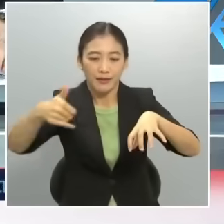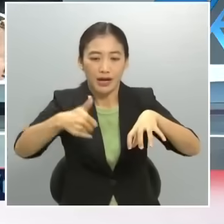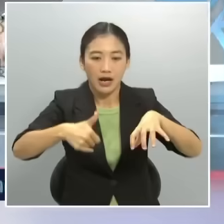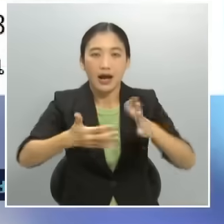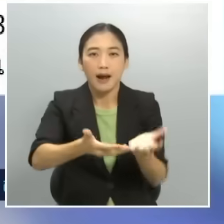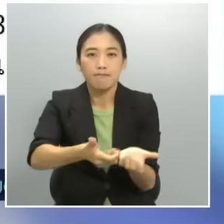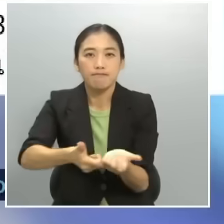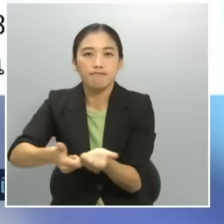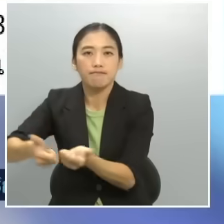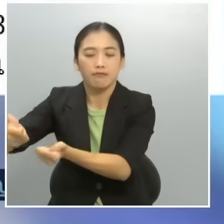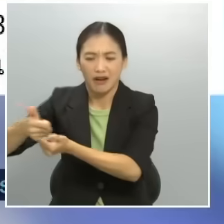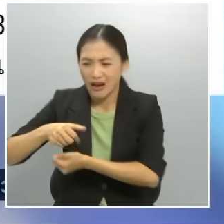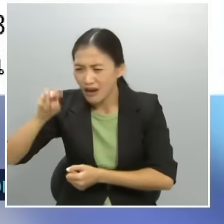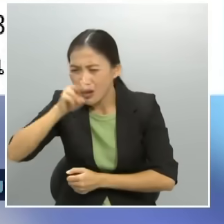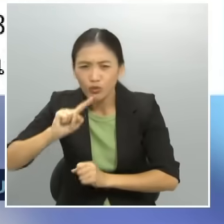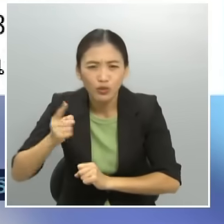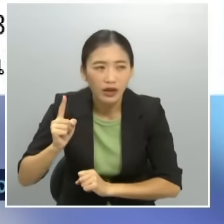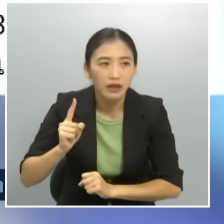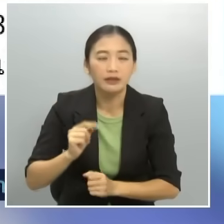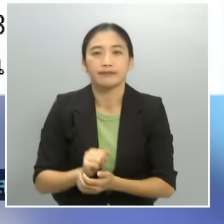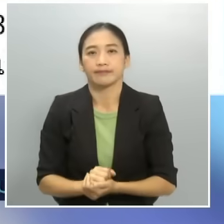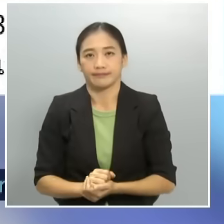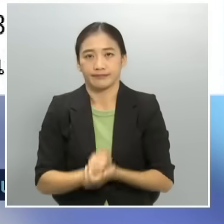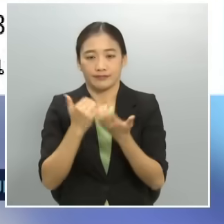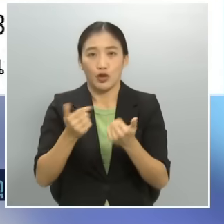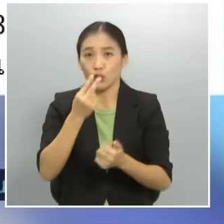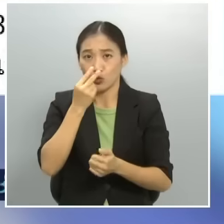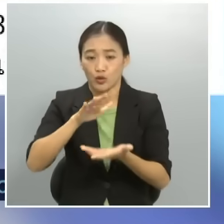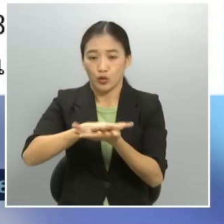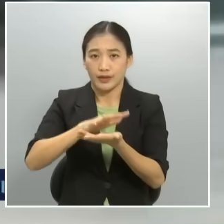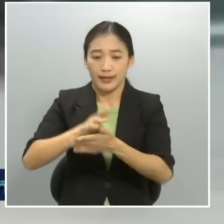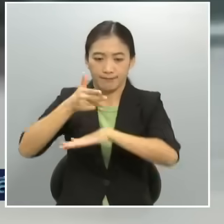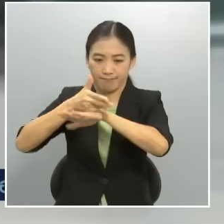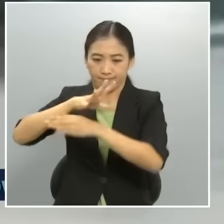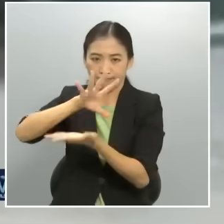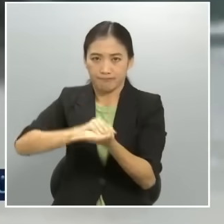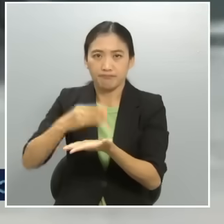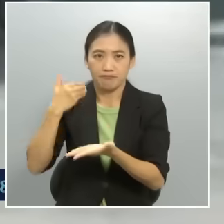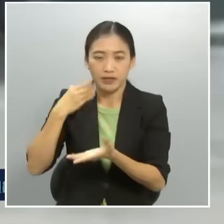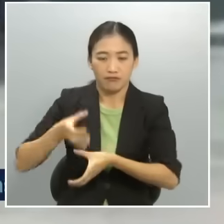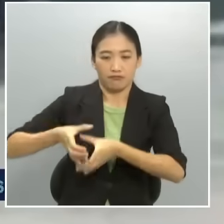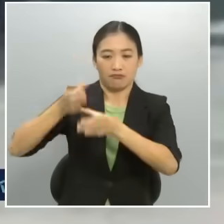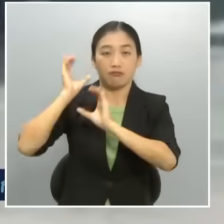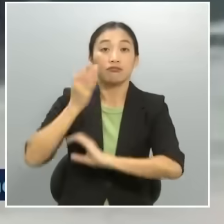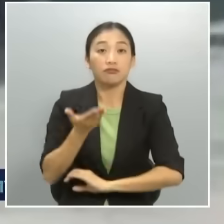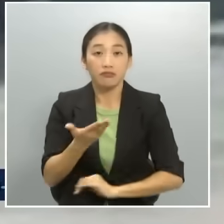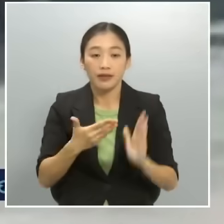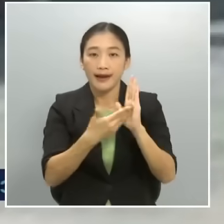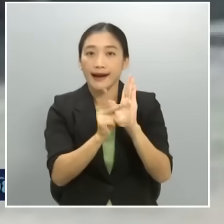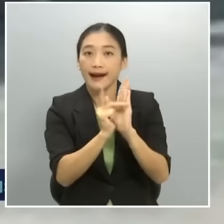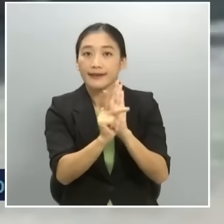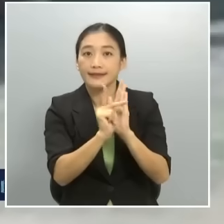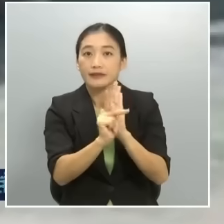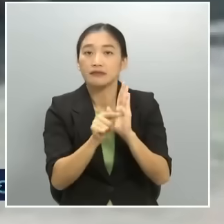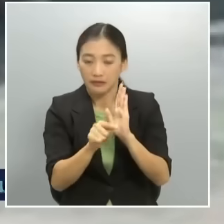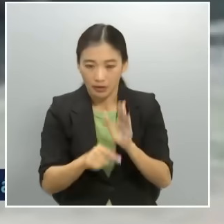หนีไปย้อนไปดูกล้องจรปิดที่โรงเรียนแห่งหนึ่งในอำเภอเมืองจังหวัดกาฬสินธุ์ค่ะให้ดูภาพเหตุการณ์จะเห็นผู้ก่อเหตุขี่มอเตอ